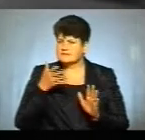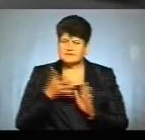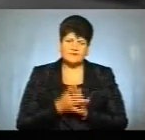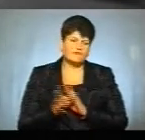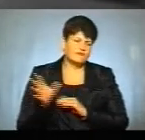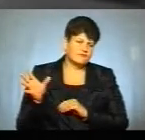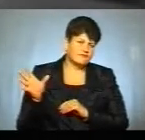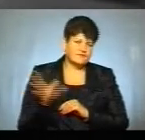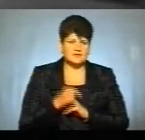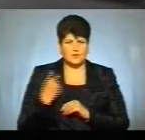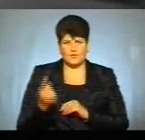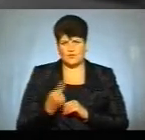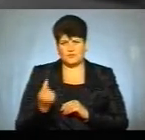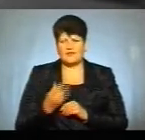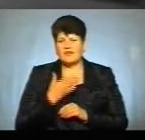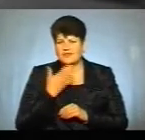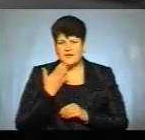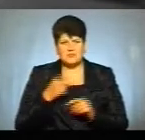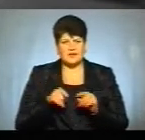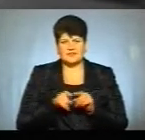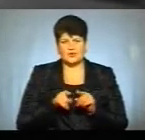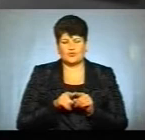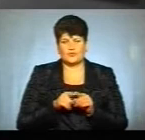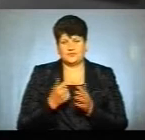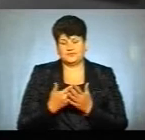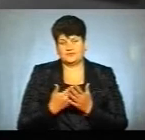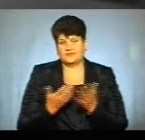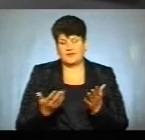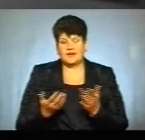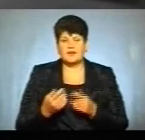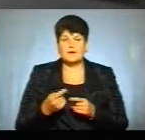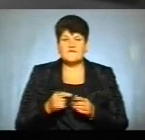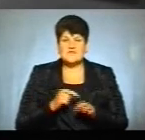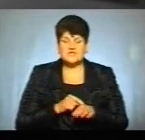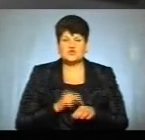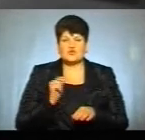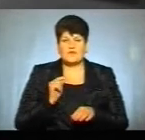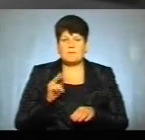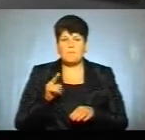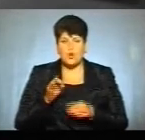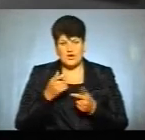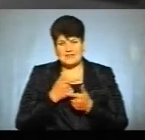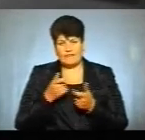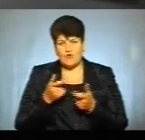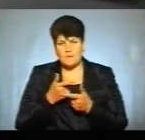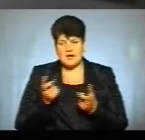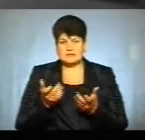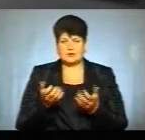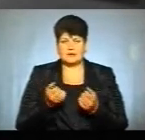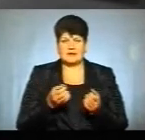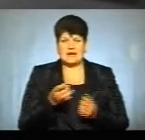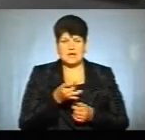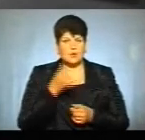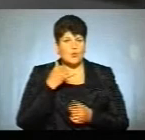Скрізь. По всій області. Немає такої статистики, по-перше. По-друге, відчувається по інформації, яка надходить з районів, по